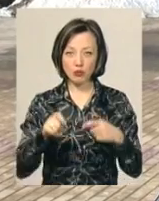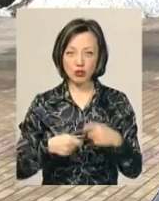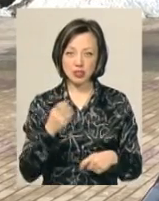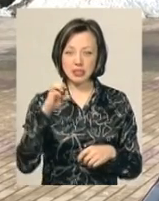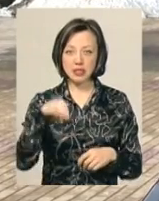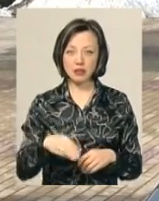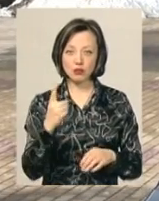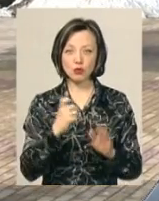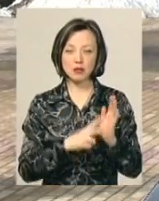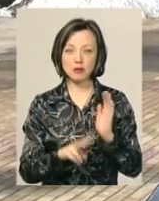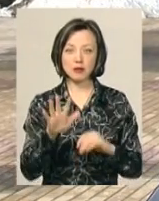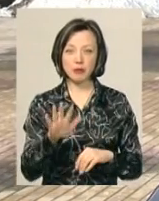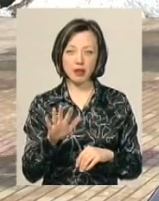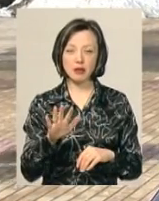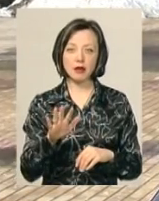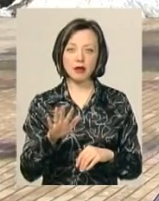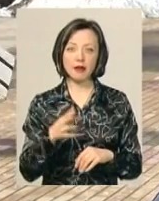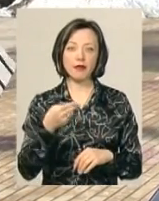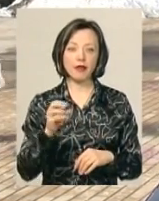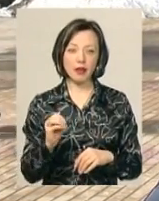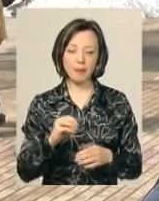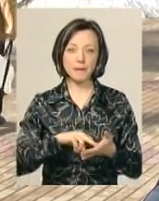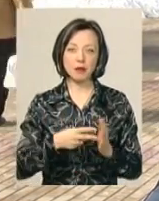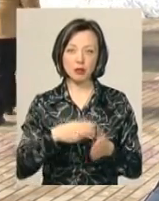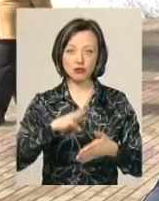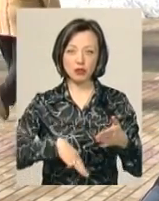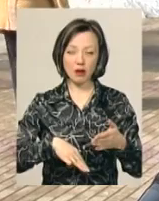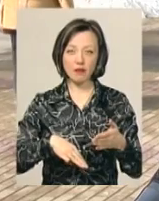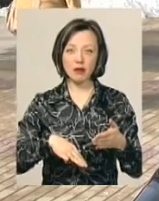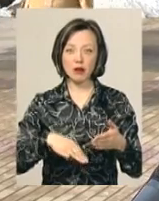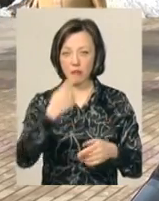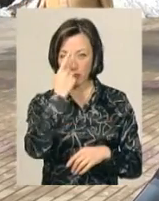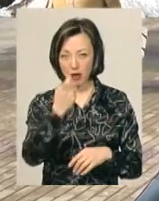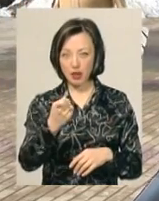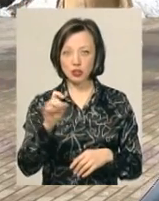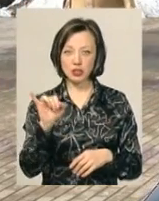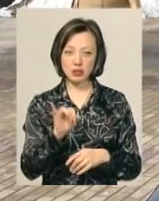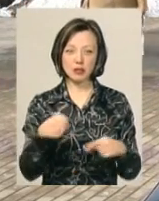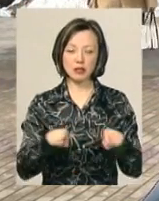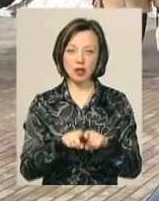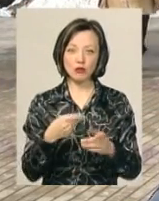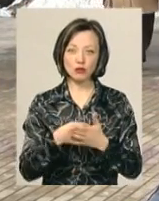за статтею 175.1, де передбачений штраф у вигляді як попередження, так і